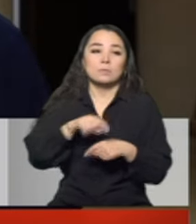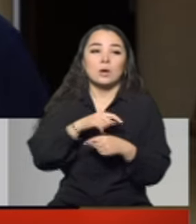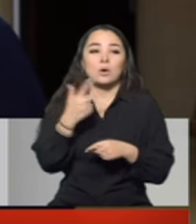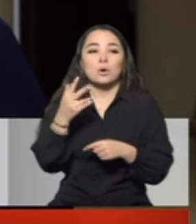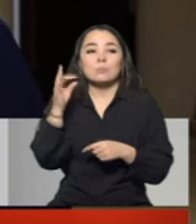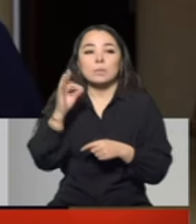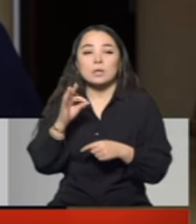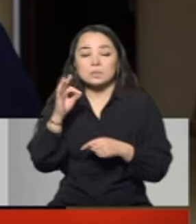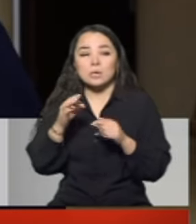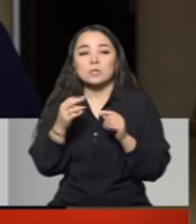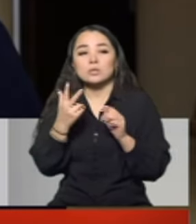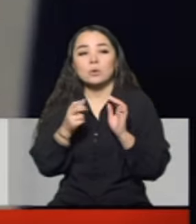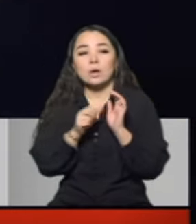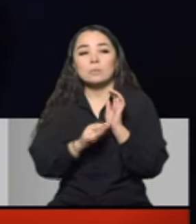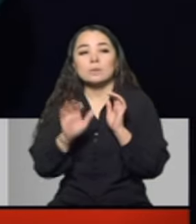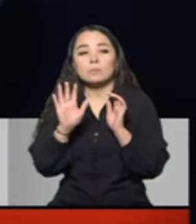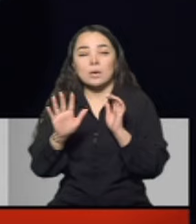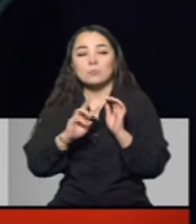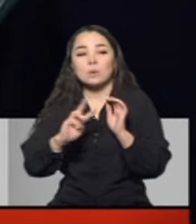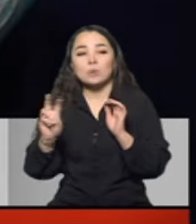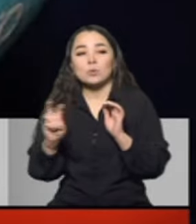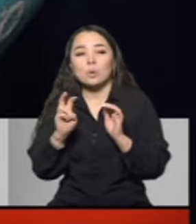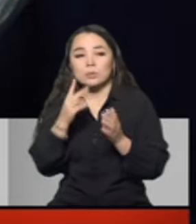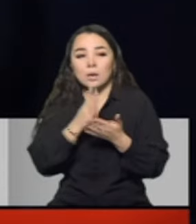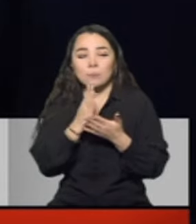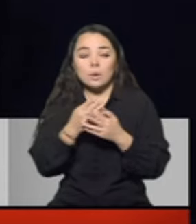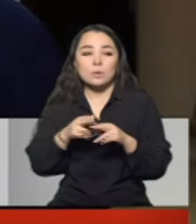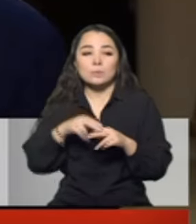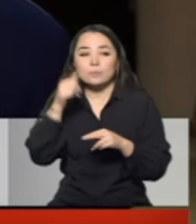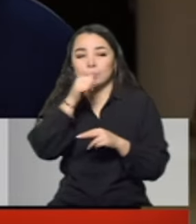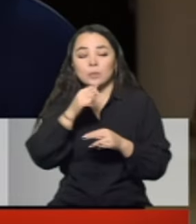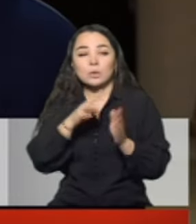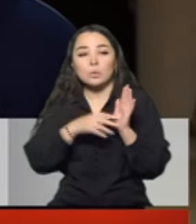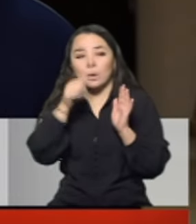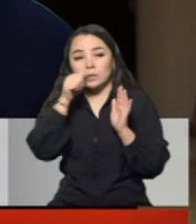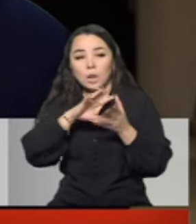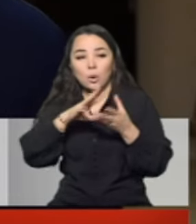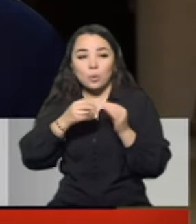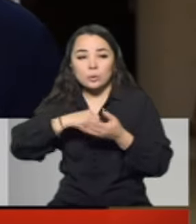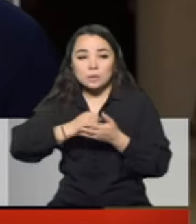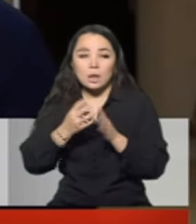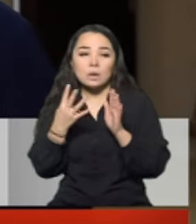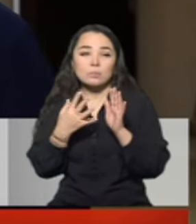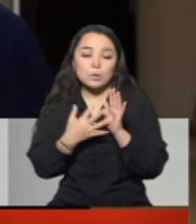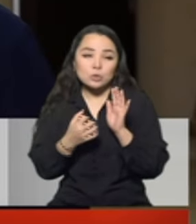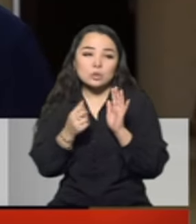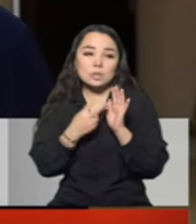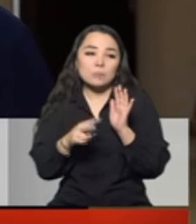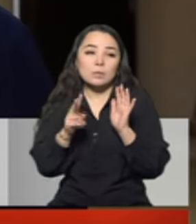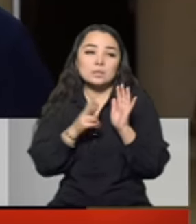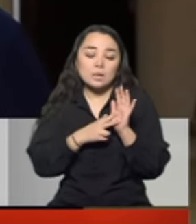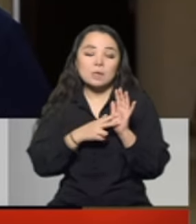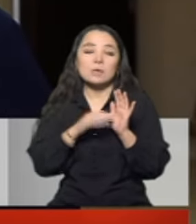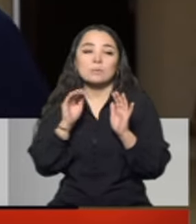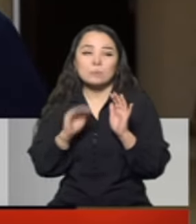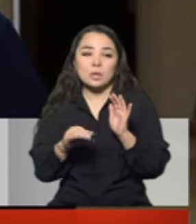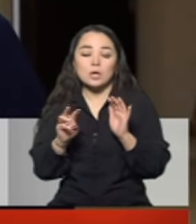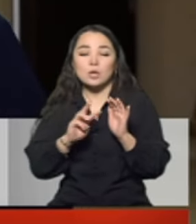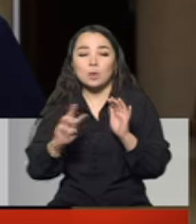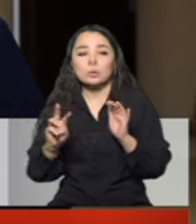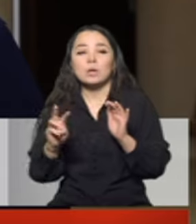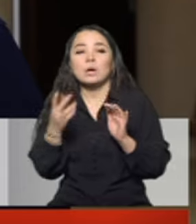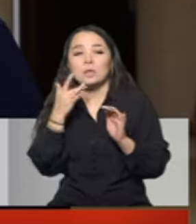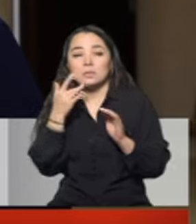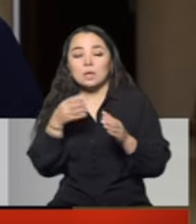өсіп 865 миллион ақш доллар құрады. Былғы жылы 9 ай қорытындысы бойынша 528 миллион ақш доллар құрап отыр.